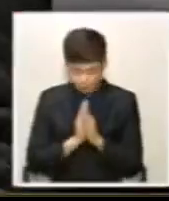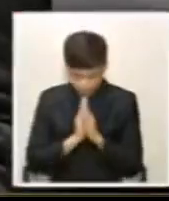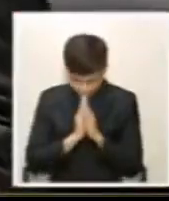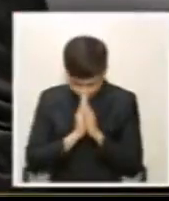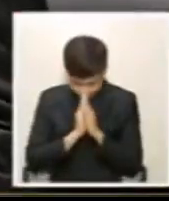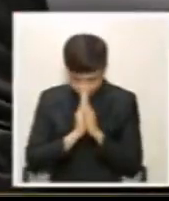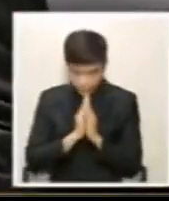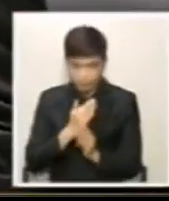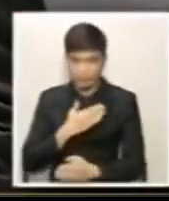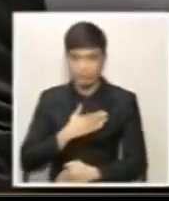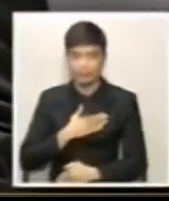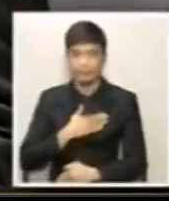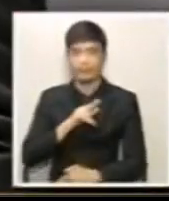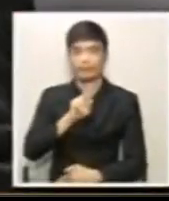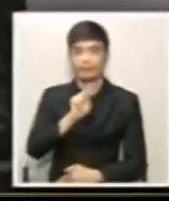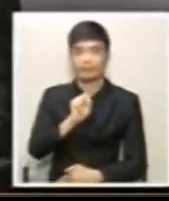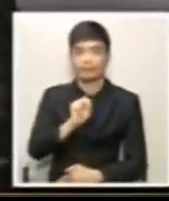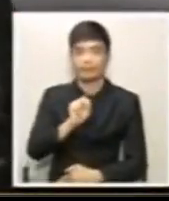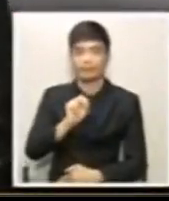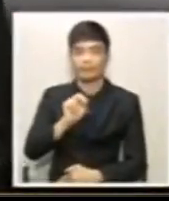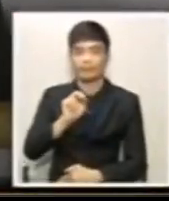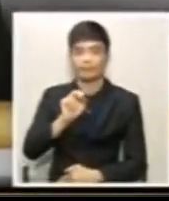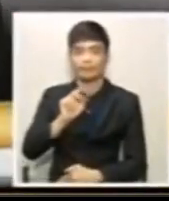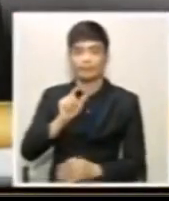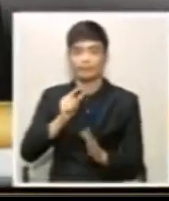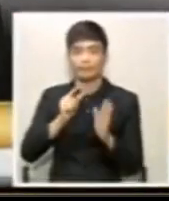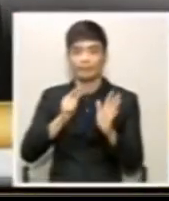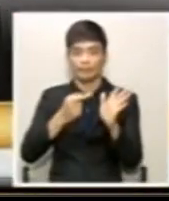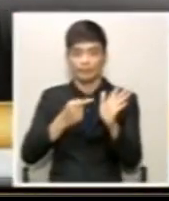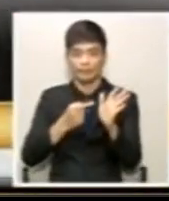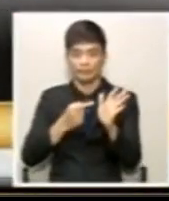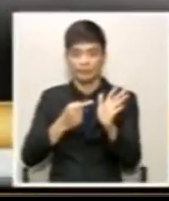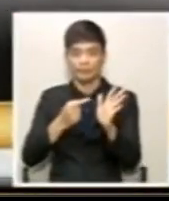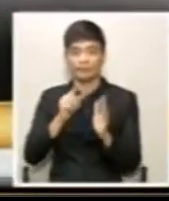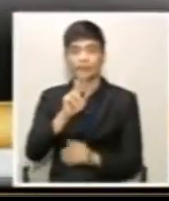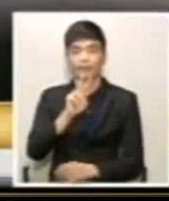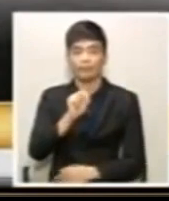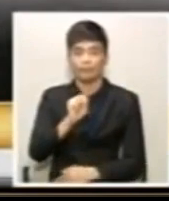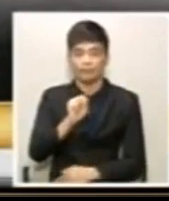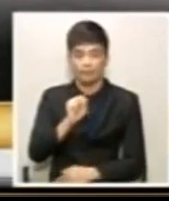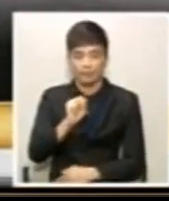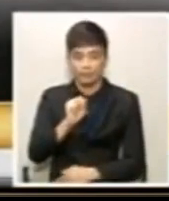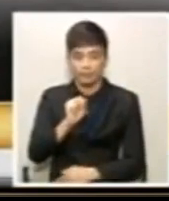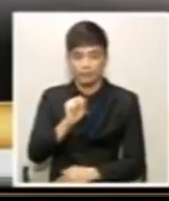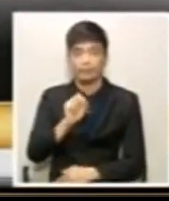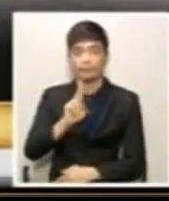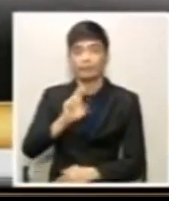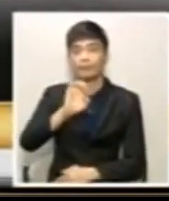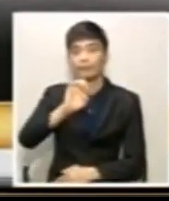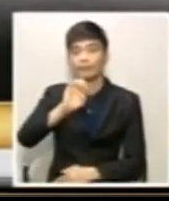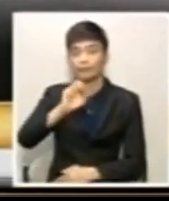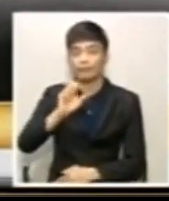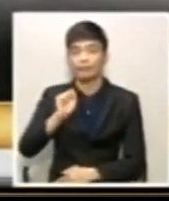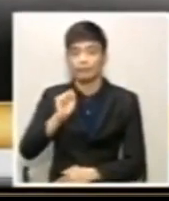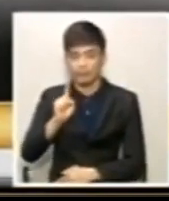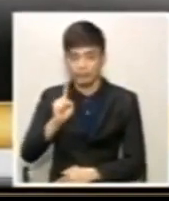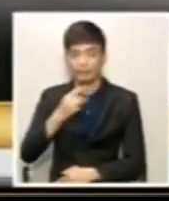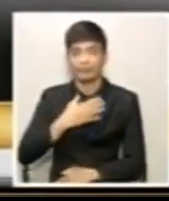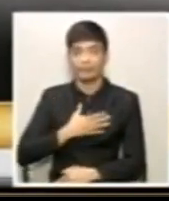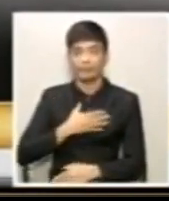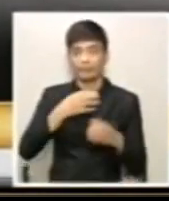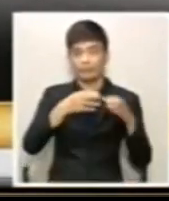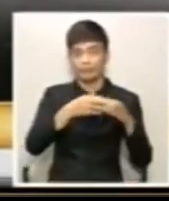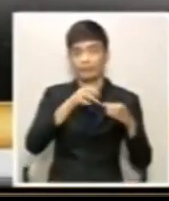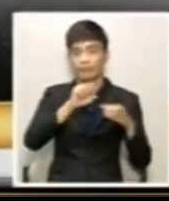ธานที่เคารพกระผมนฤทธิ์ขำนุรักษ์สมาชิกสภาผู้แทนราษฎรจังหวัดพัทลุงพรรคประชาธิปัตย์ขออนุญาตหารือเรื่องแรกขอให้ท่